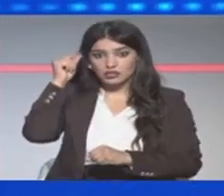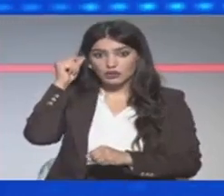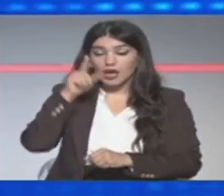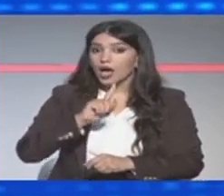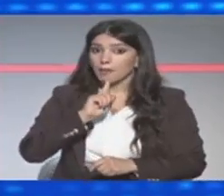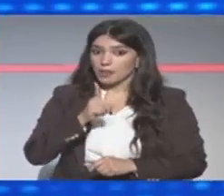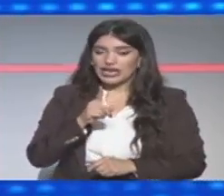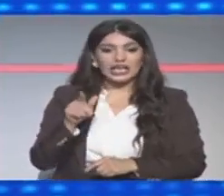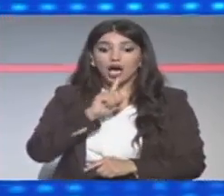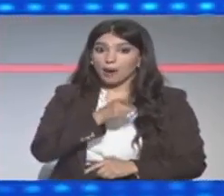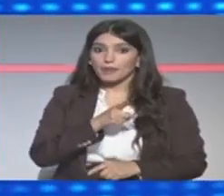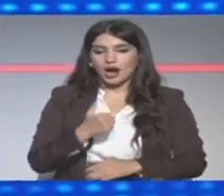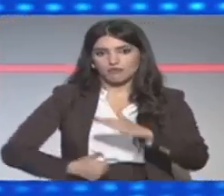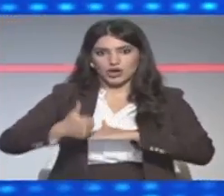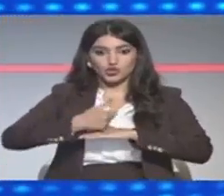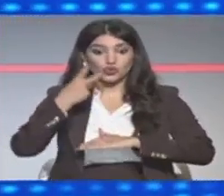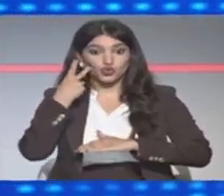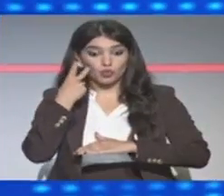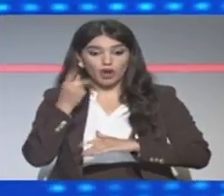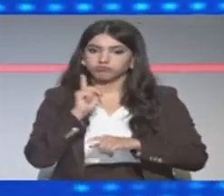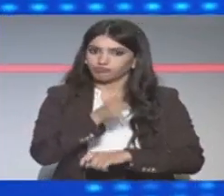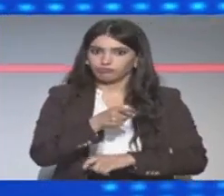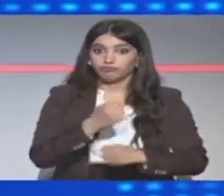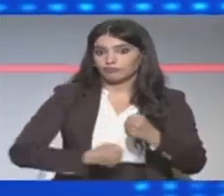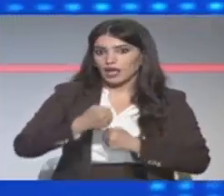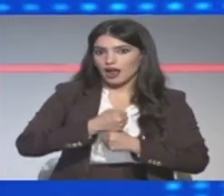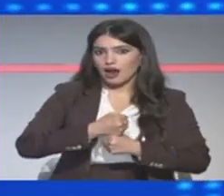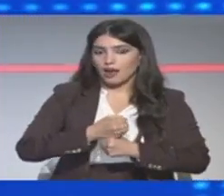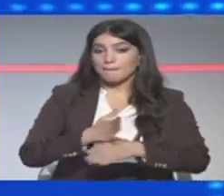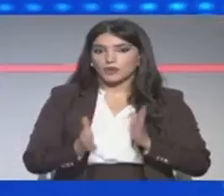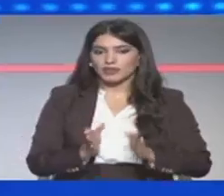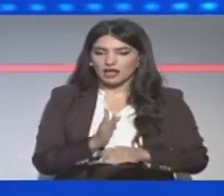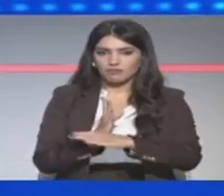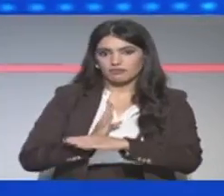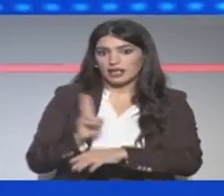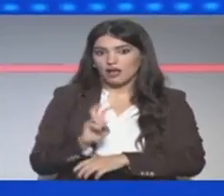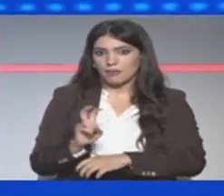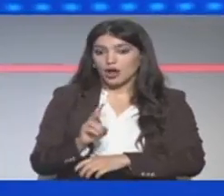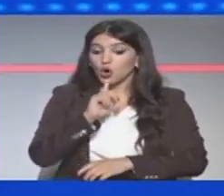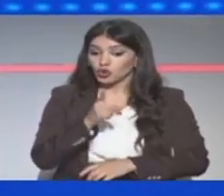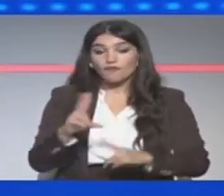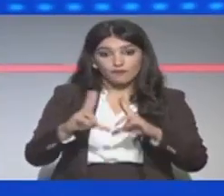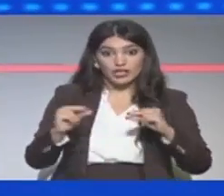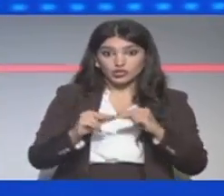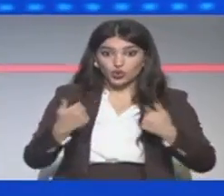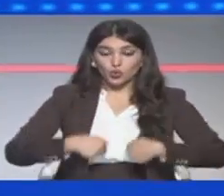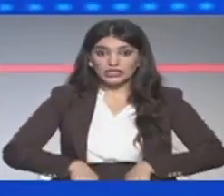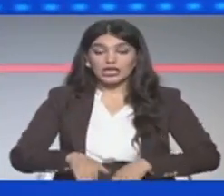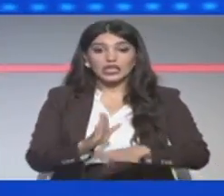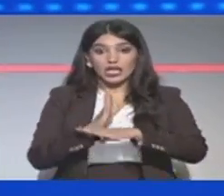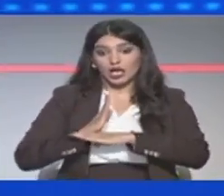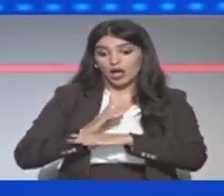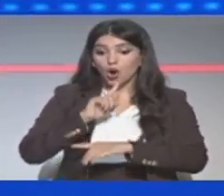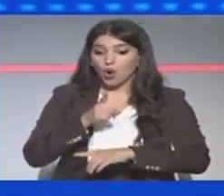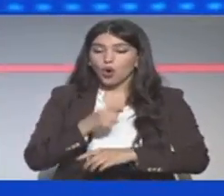بإذن من رئيس الجمهورية القائد الأعلى للقوات المسلحة قيس سعيد. وأوضحت وزارة الدفاع أن المخبر سيتولى